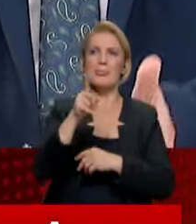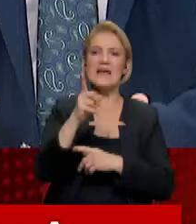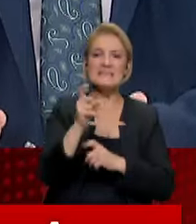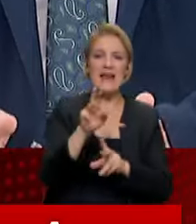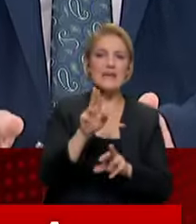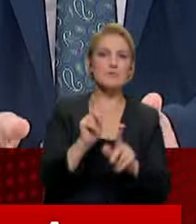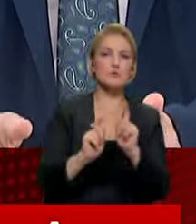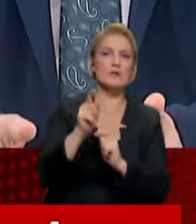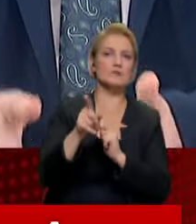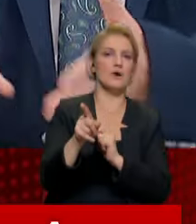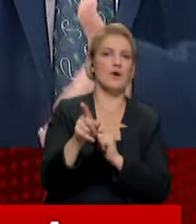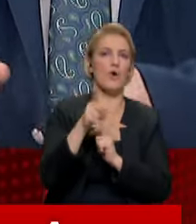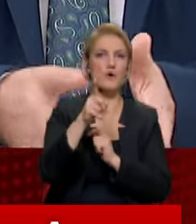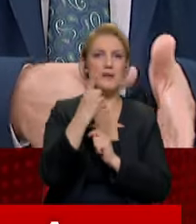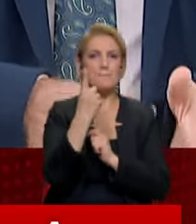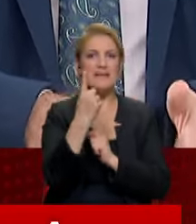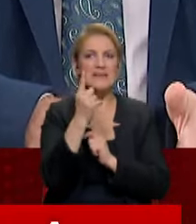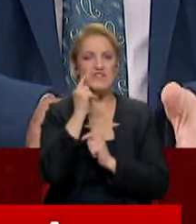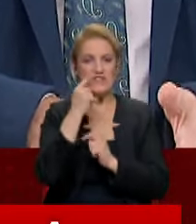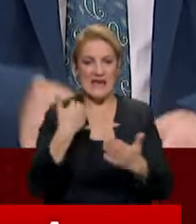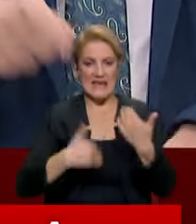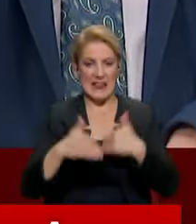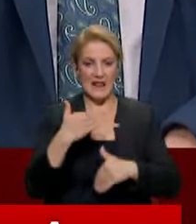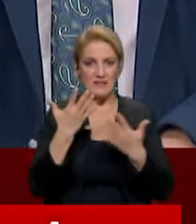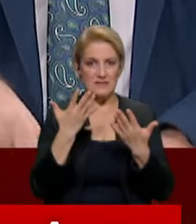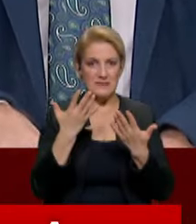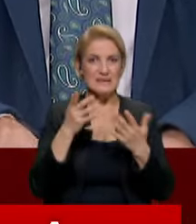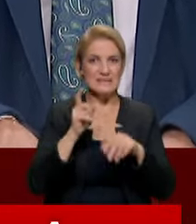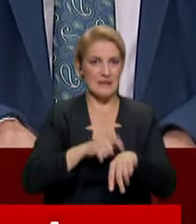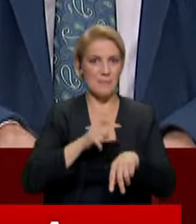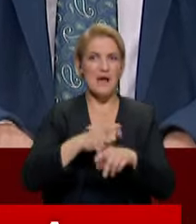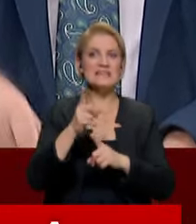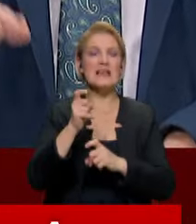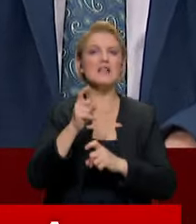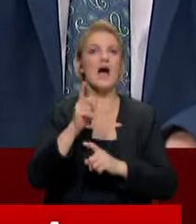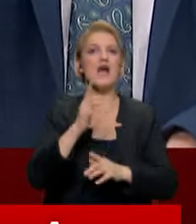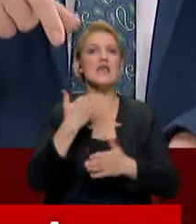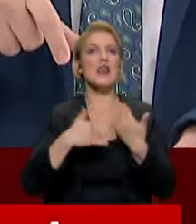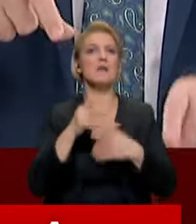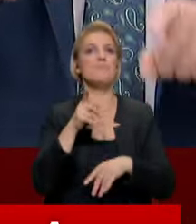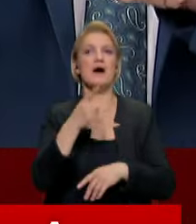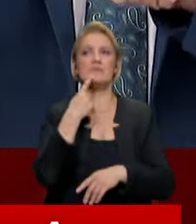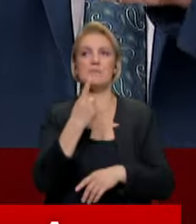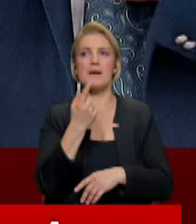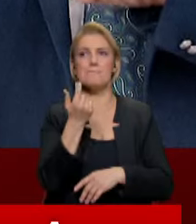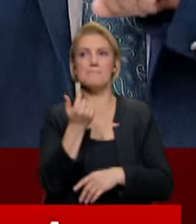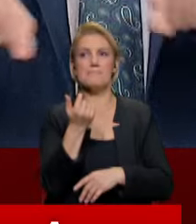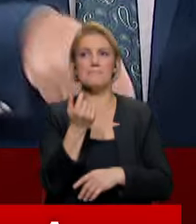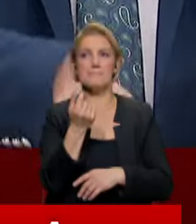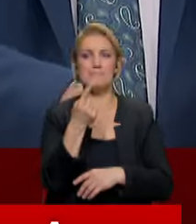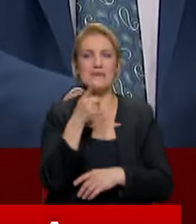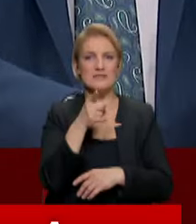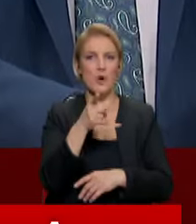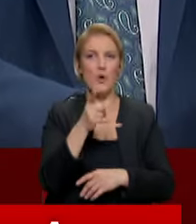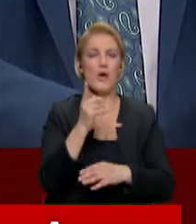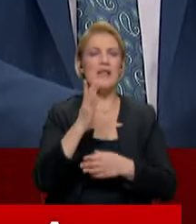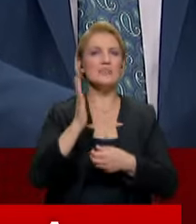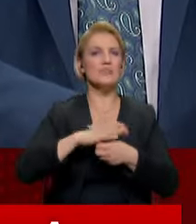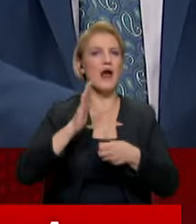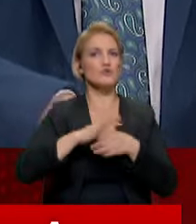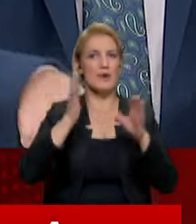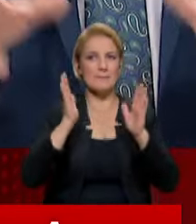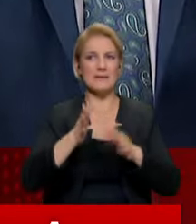silah gibi kullanılıyor y orada birisi yaralandığı zaman silahla yaralanmalı dır Hani biraz şey yapılırsa o traktöre bile